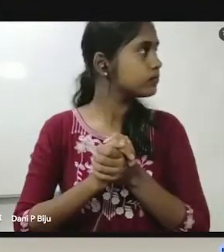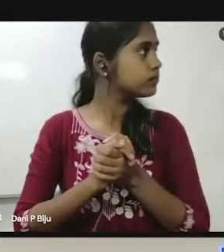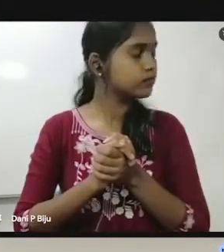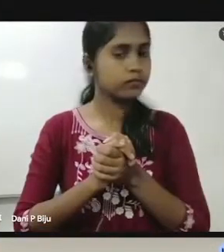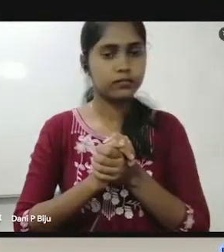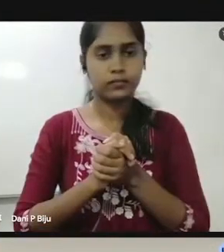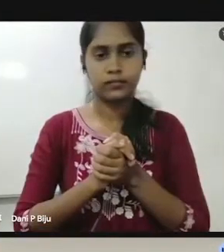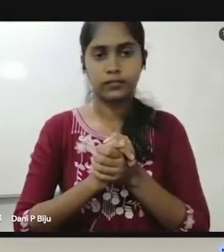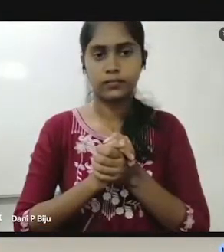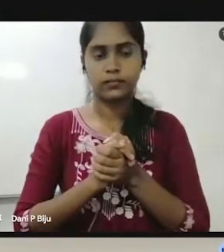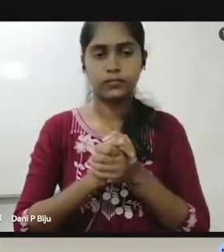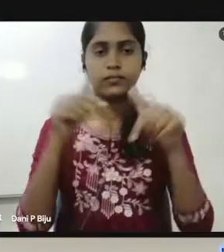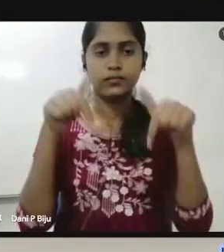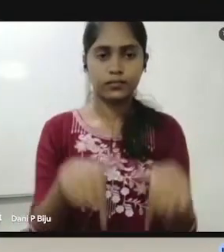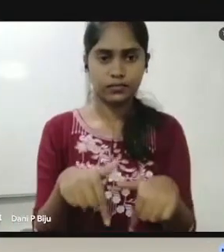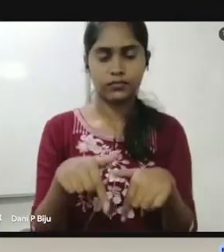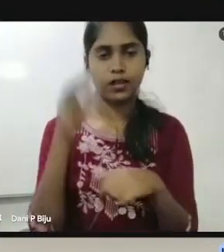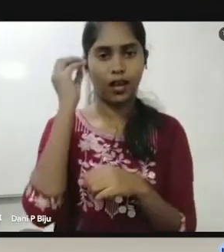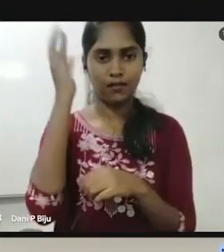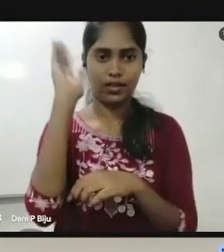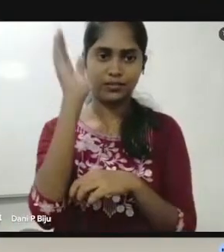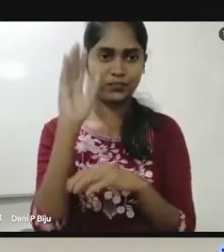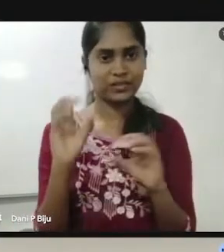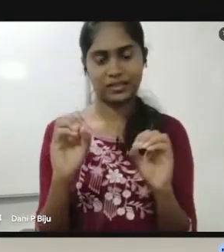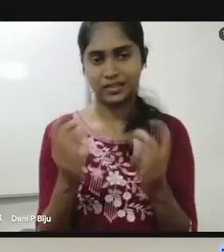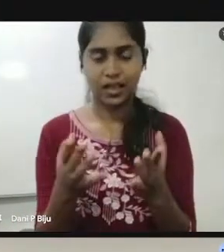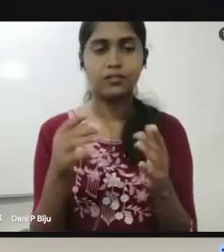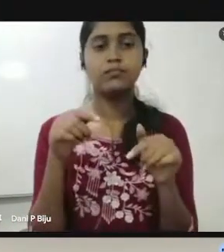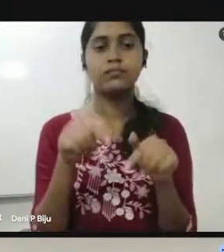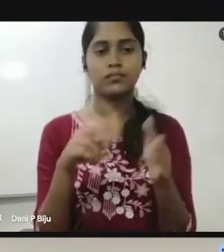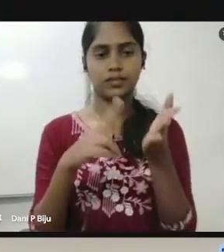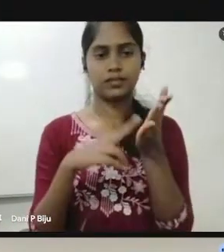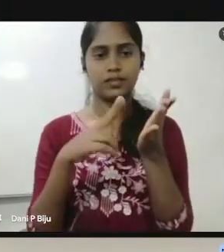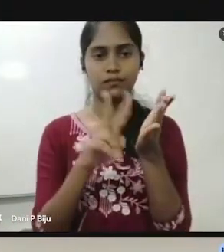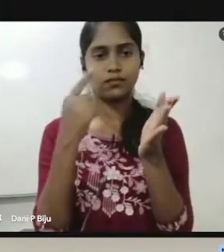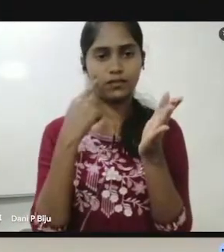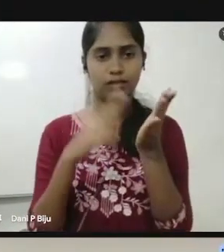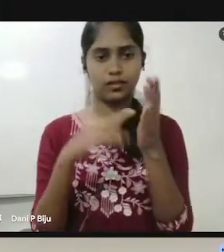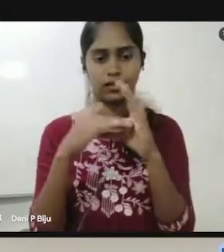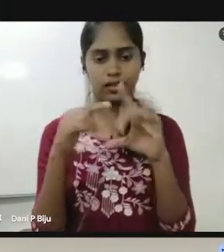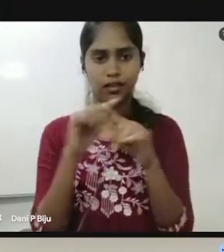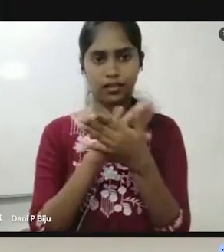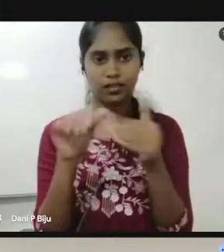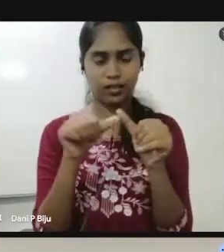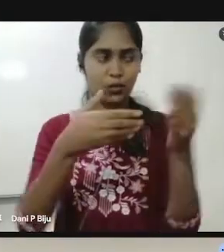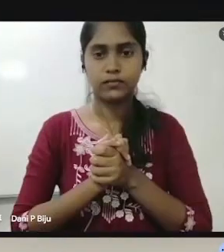ഇനി നമ്മൾ സെഷൻ തുടങ്ങിയാണ്. ഇന്നത്തെ ഈ സെഷൻ കൈകാര്യം ചെയ്യുന്നതിനായി ഞാൻ ഡോക്ടർ വിനീതയെ ക്ഷണിക്കുന്നു. ഓവർ ടു യു ഡോക്ടർ